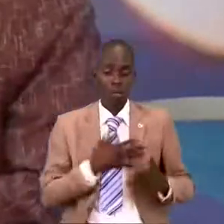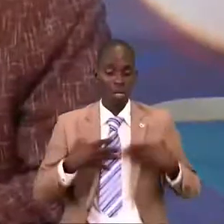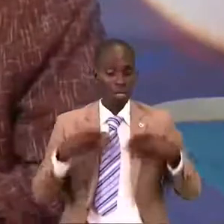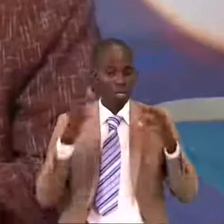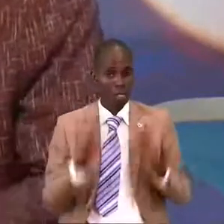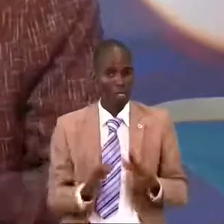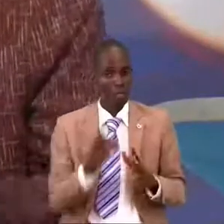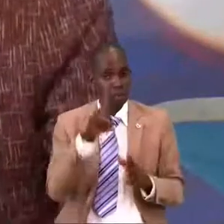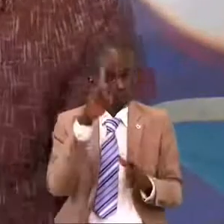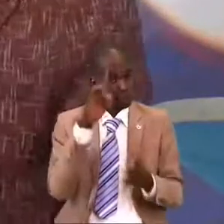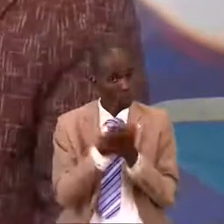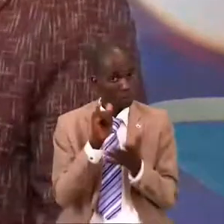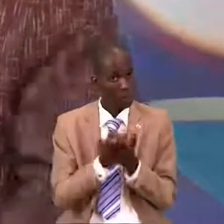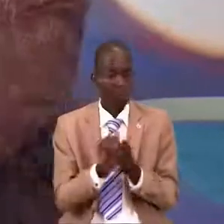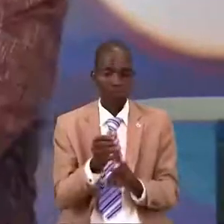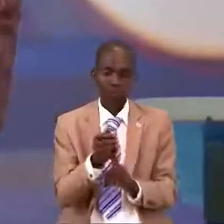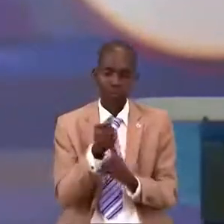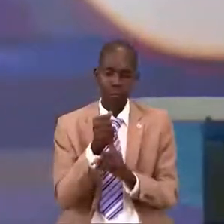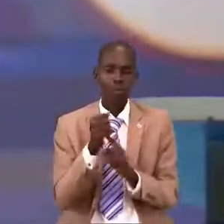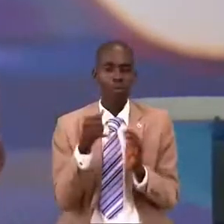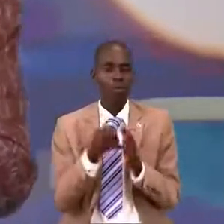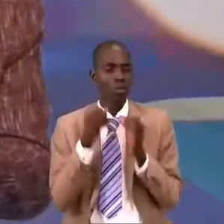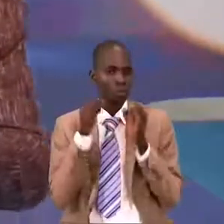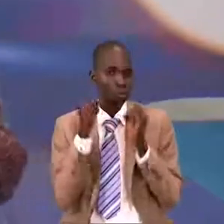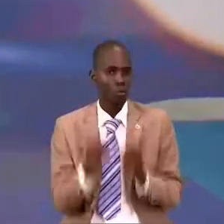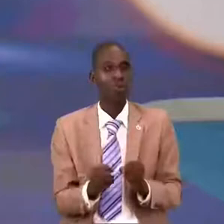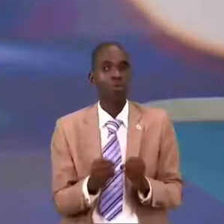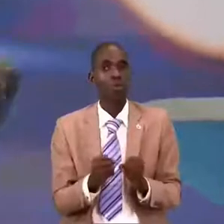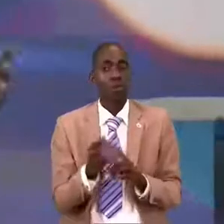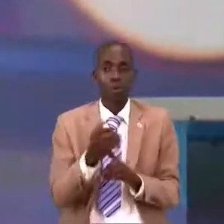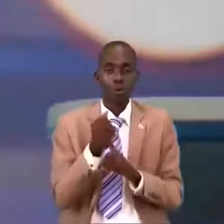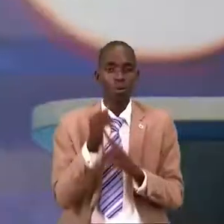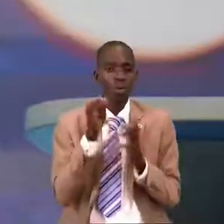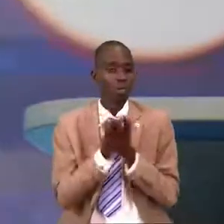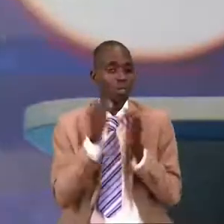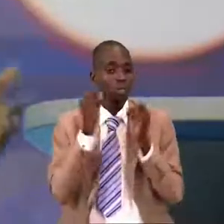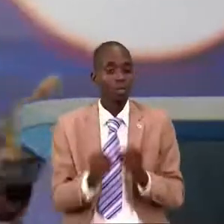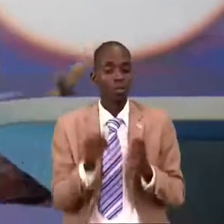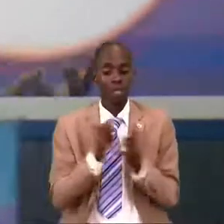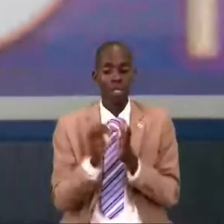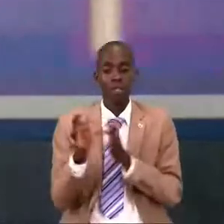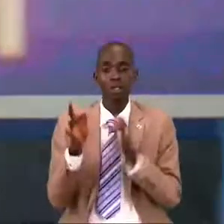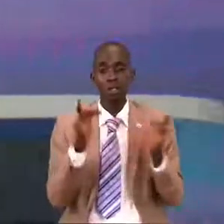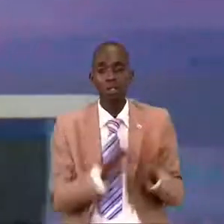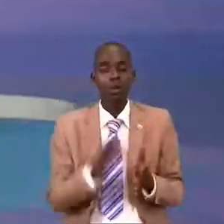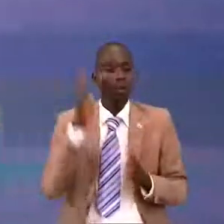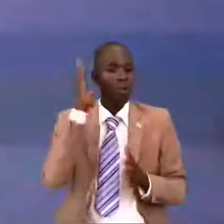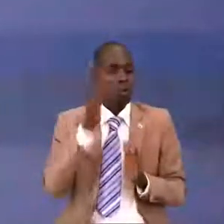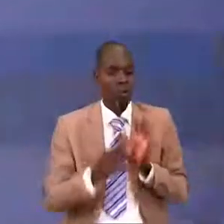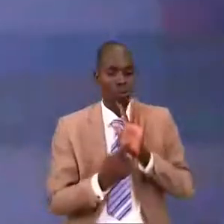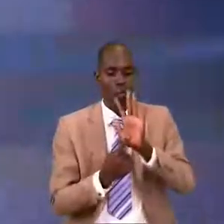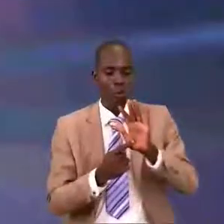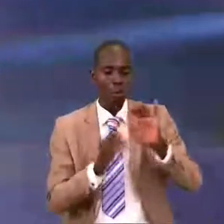Que Jésus va me manifester sa miséricorde. Retenez cela fermement. Que Jésus,